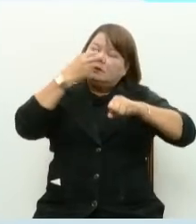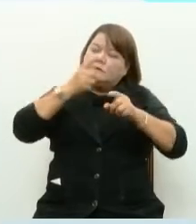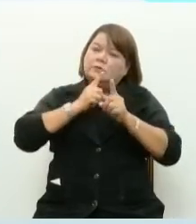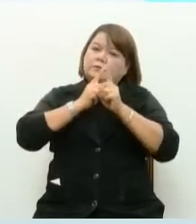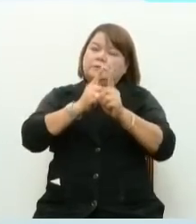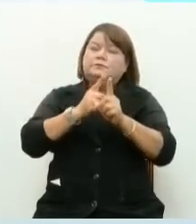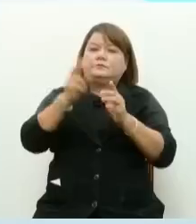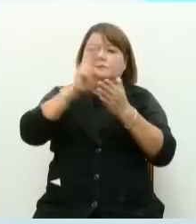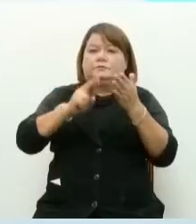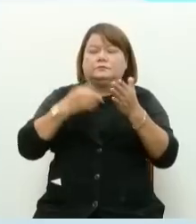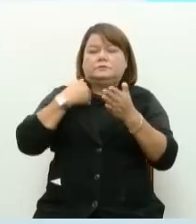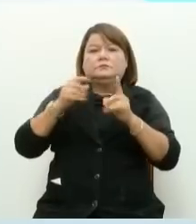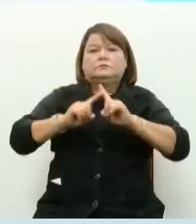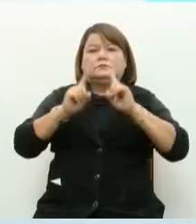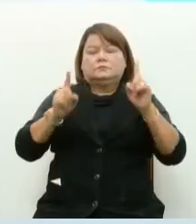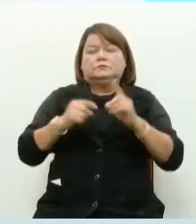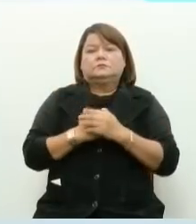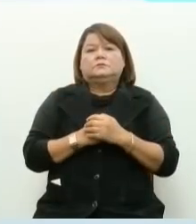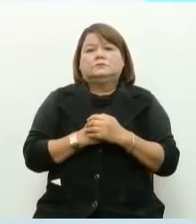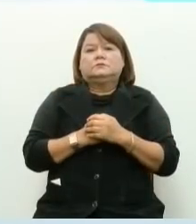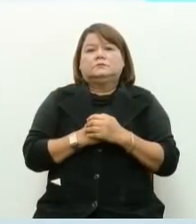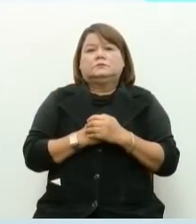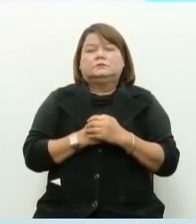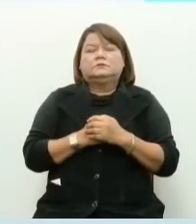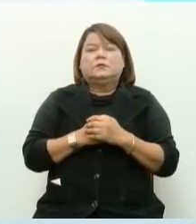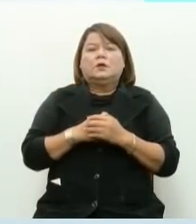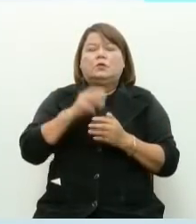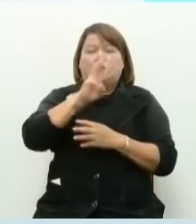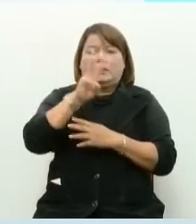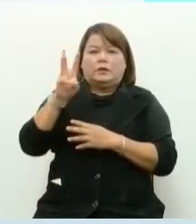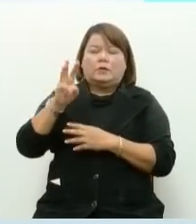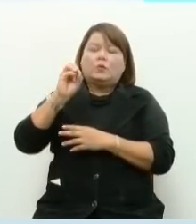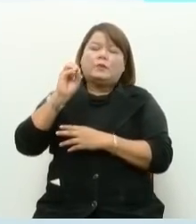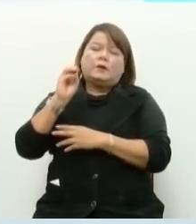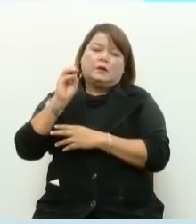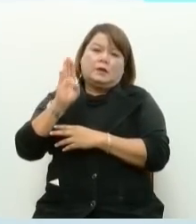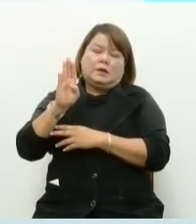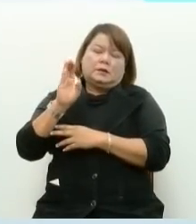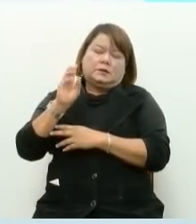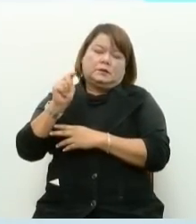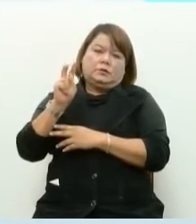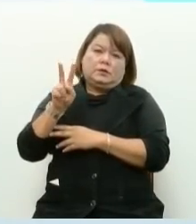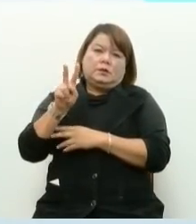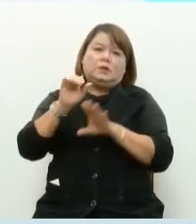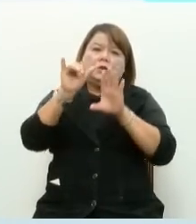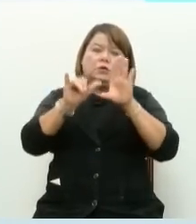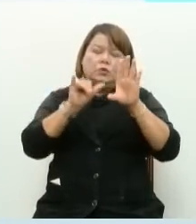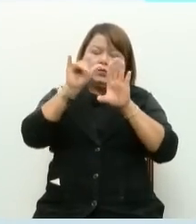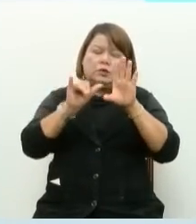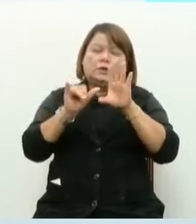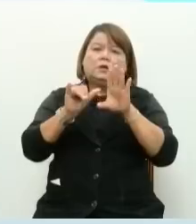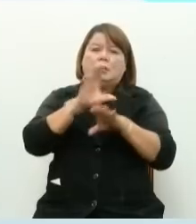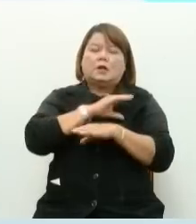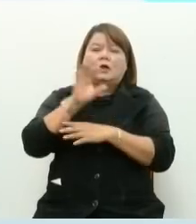ายการของเราได้อีกหลากหลายช่องทางเลยค่ะไม่ว่าจะเป็นทาง www.obectv.tv ในช่องทางของYouTube ช่อง Obec Channel